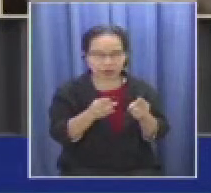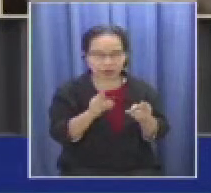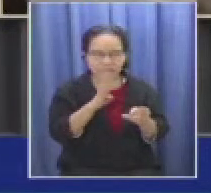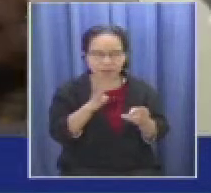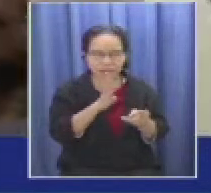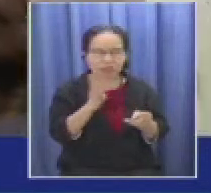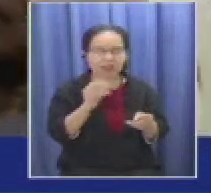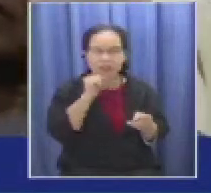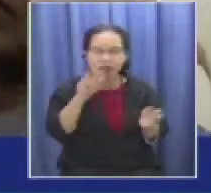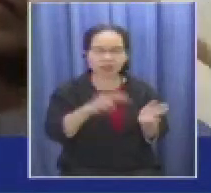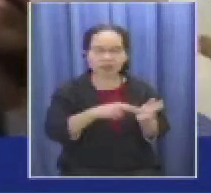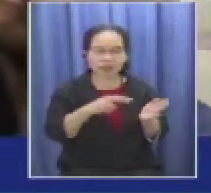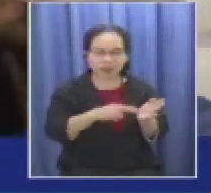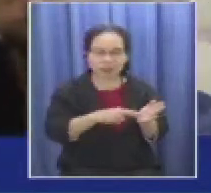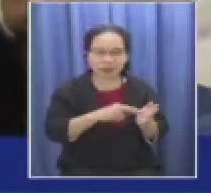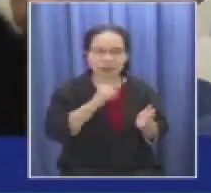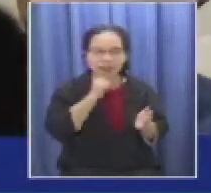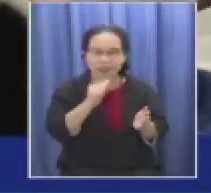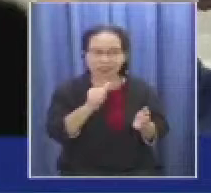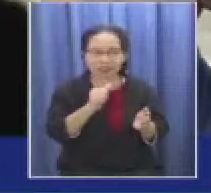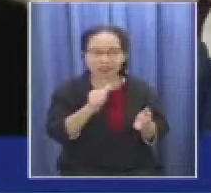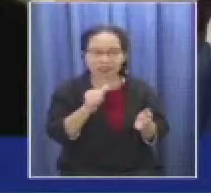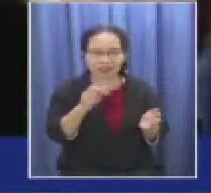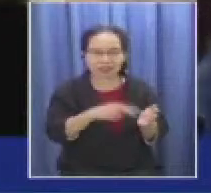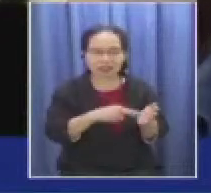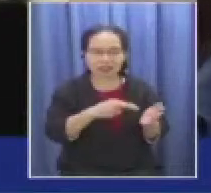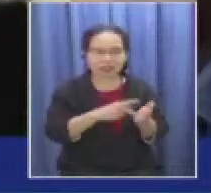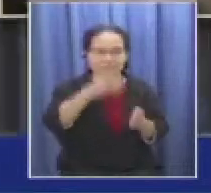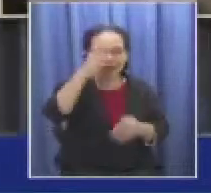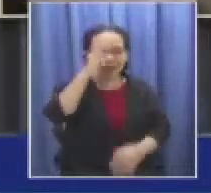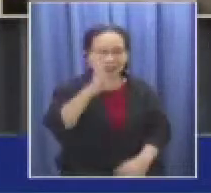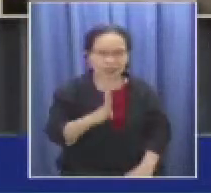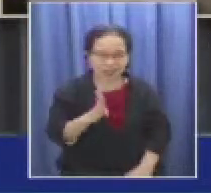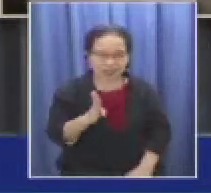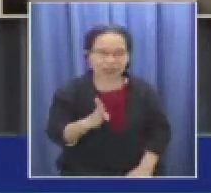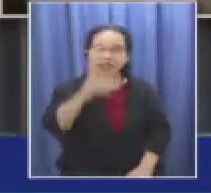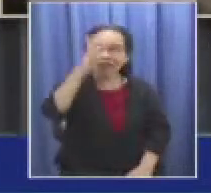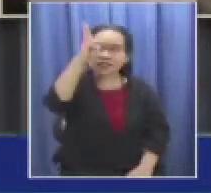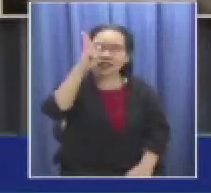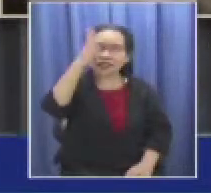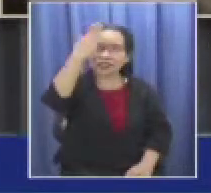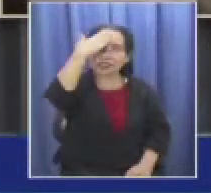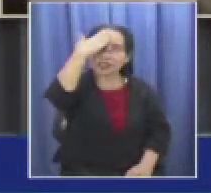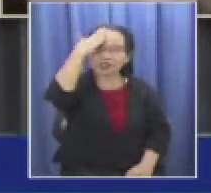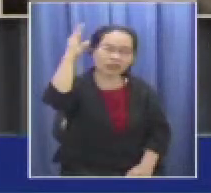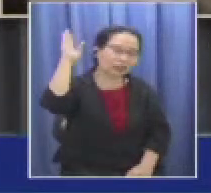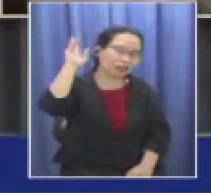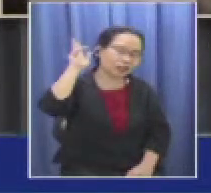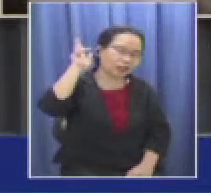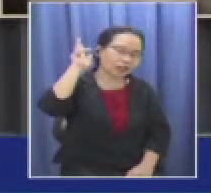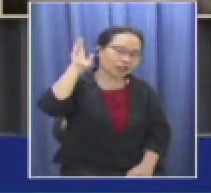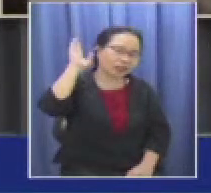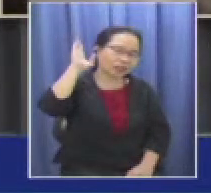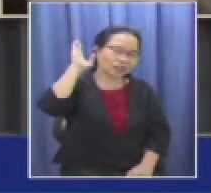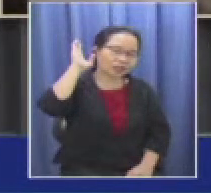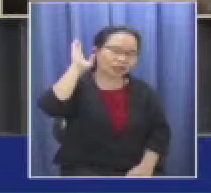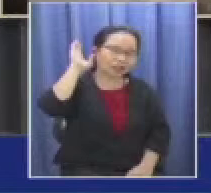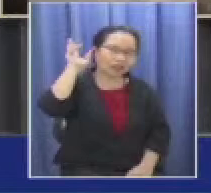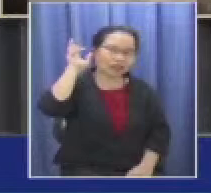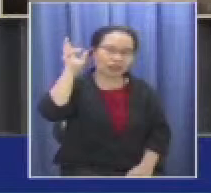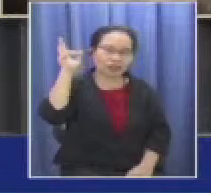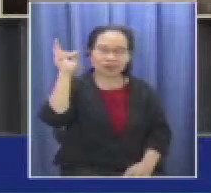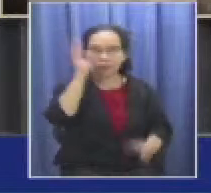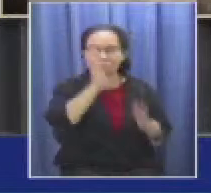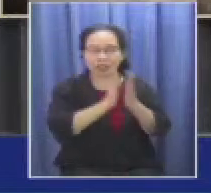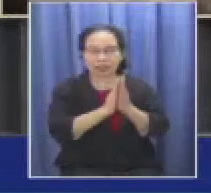tim nanso mehwɛ Twerɛ Kronkron nanim ba mo twɔ Twerɛ Kronkron no ɛnyɛ nsɛm kyɛn mpaebɔ wɔ